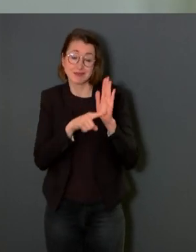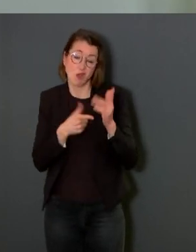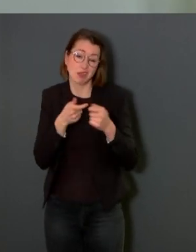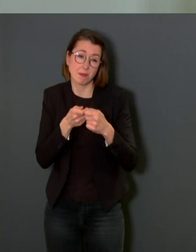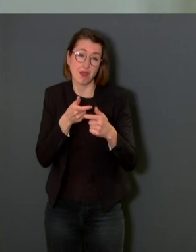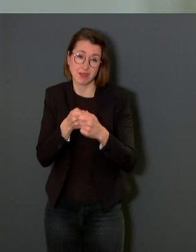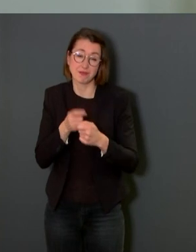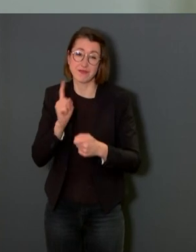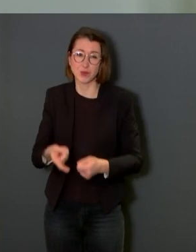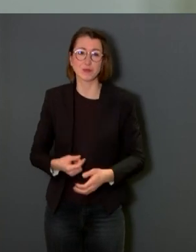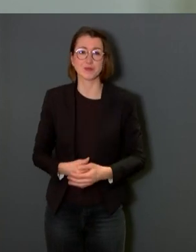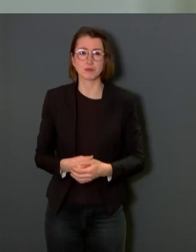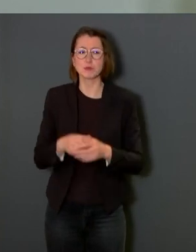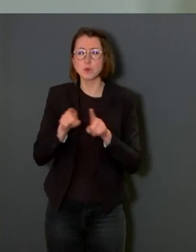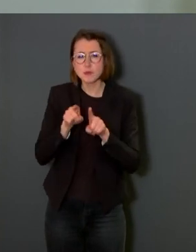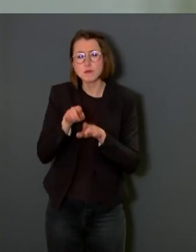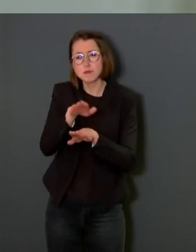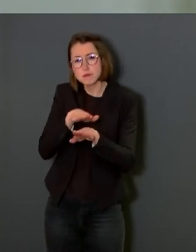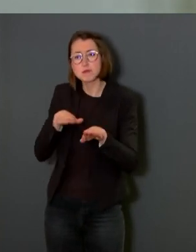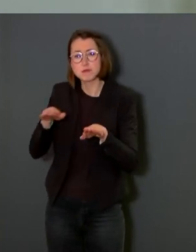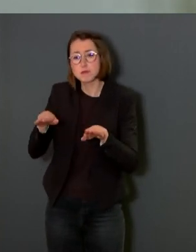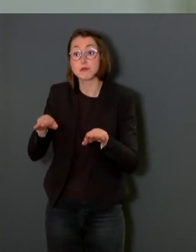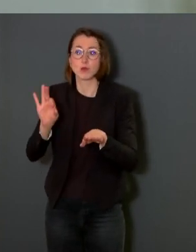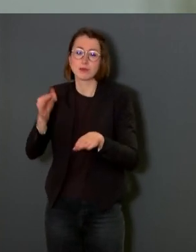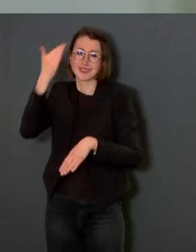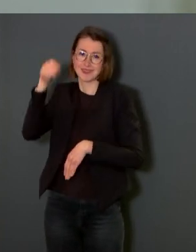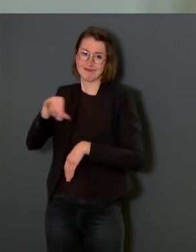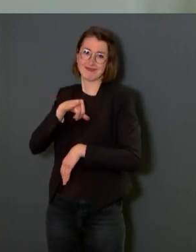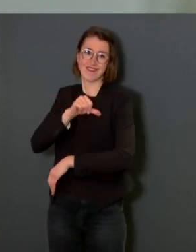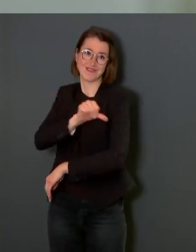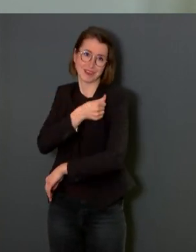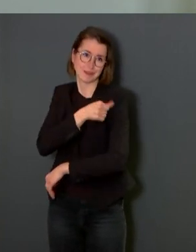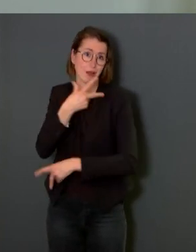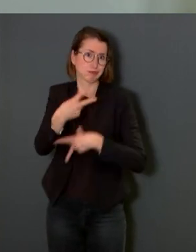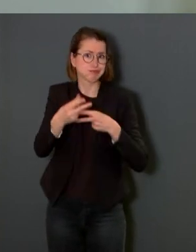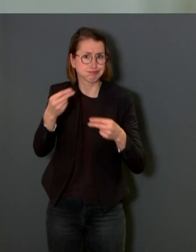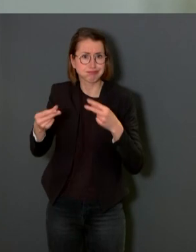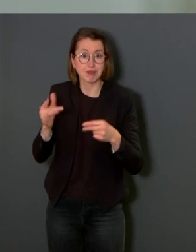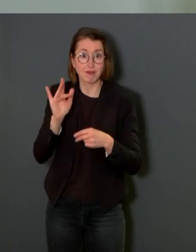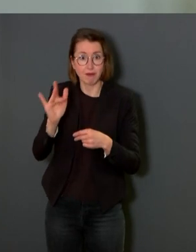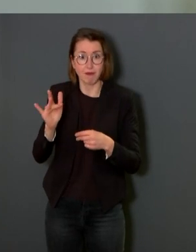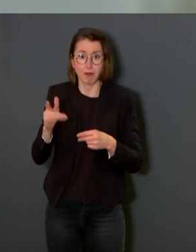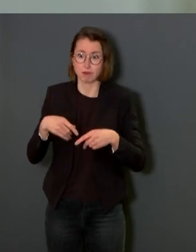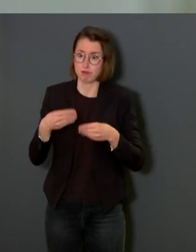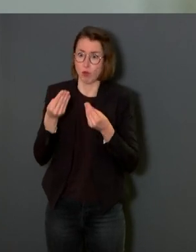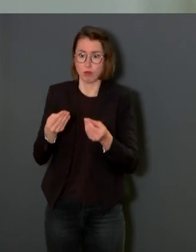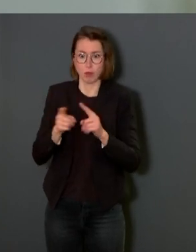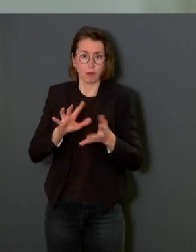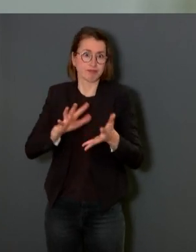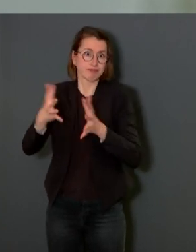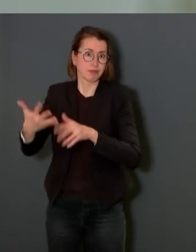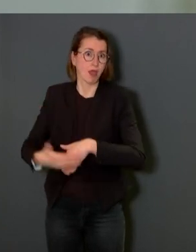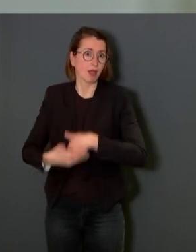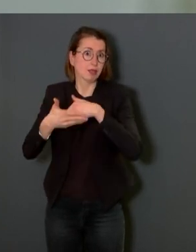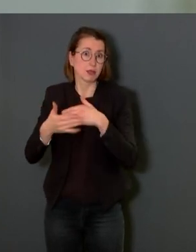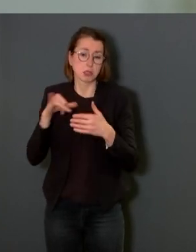produire des effets positifs. Il faut aussi se dire qu'il y a quand même toute une série d'éléments positifs. Quand on voit le nombre de décès